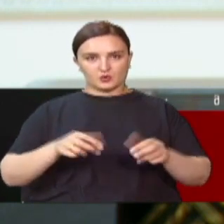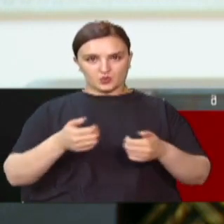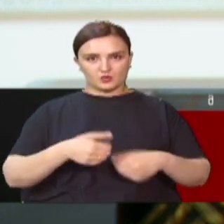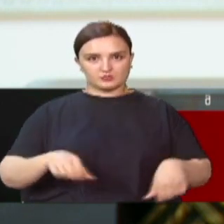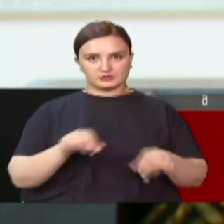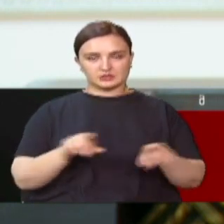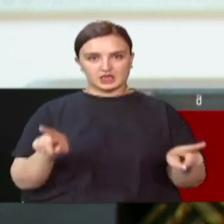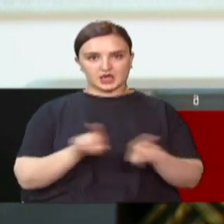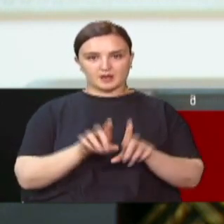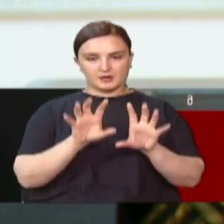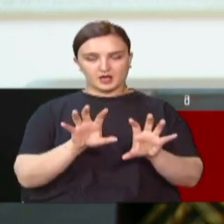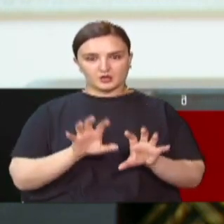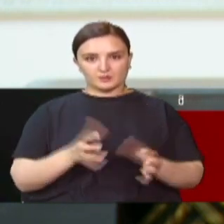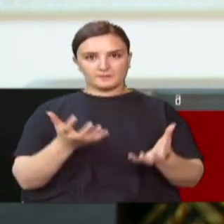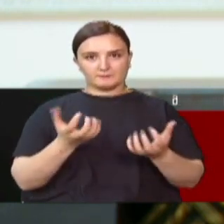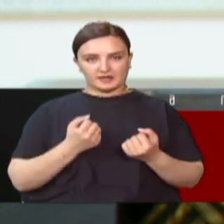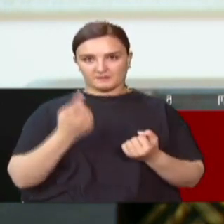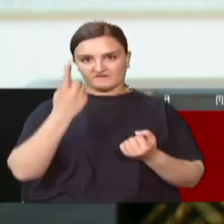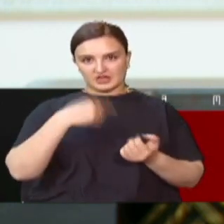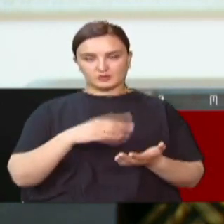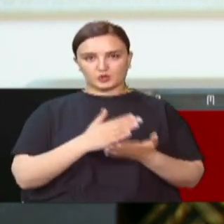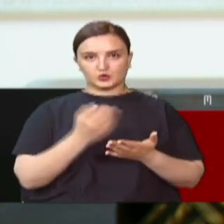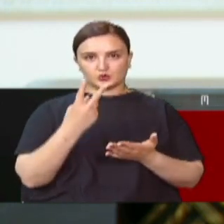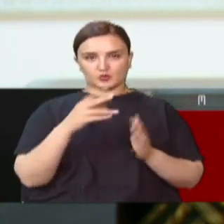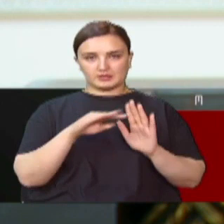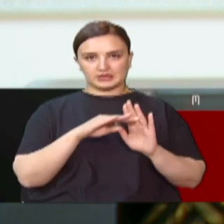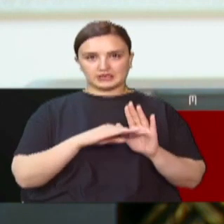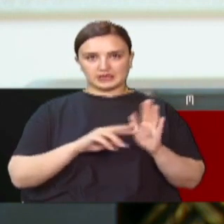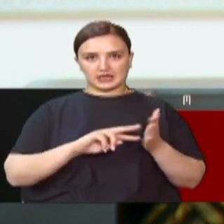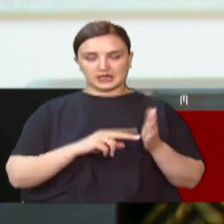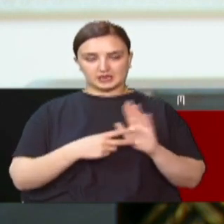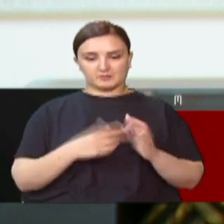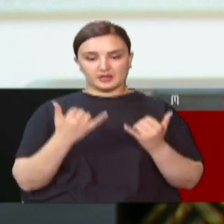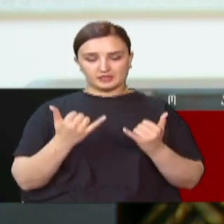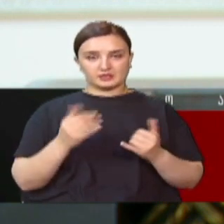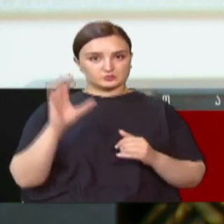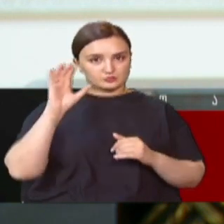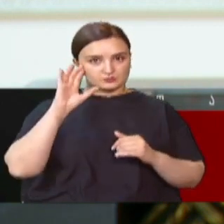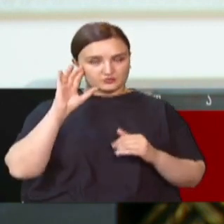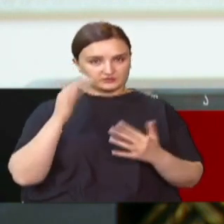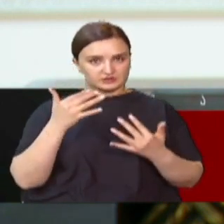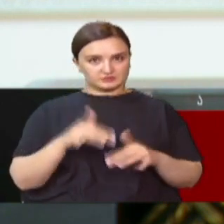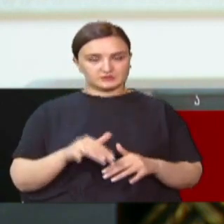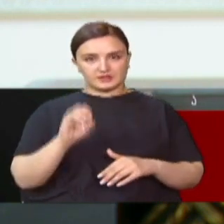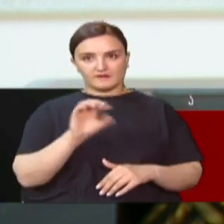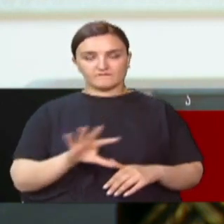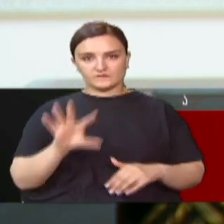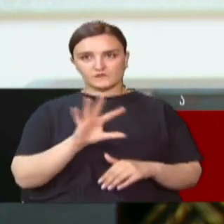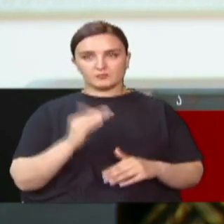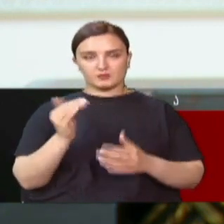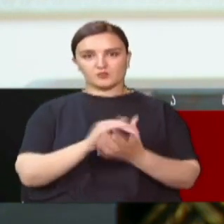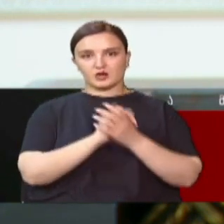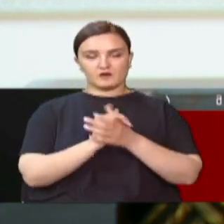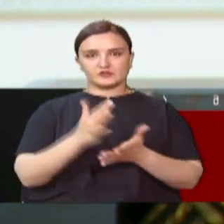ამგვარი კანონის მიღების ვალდებულება ჩადო 12 პუნქტში და დღეს აგერ მოვისმინეთ, რომ ევროკავშირის